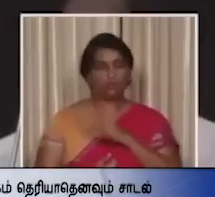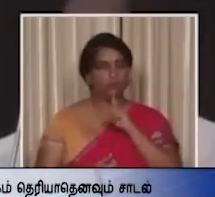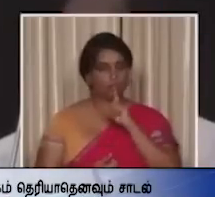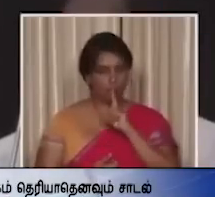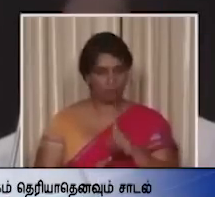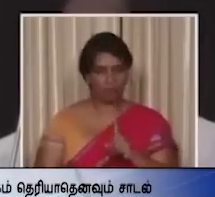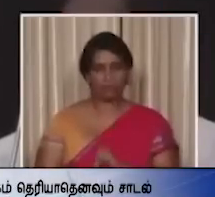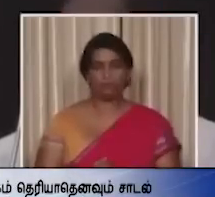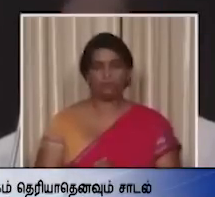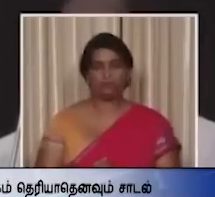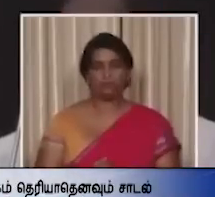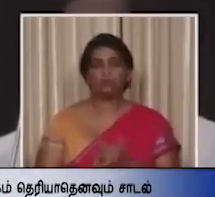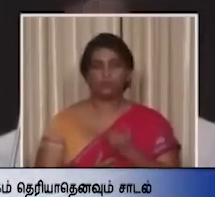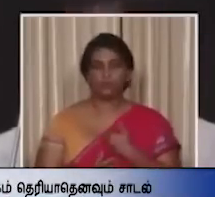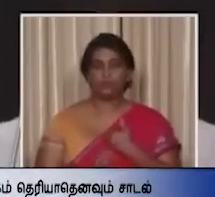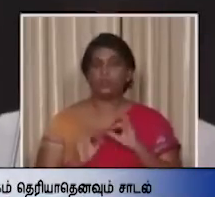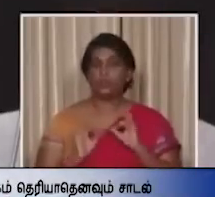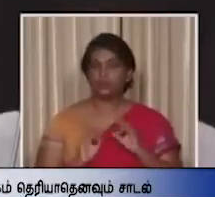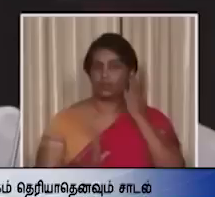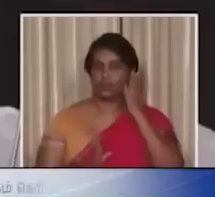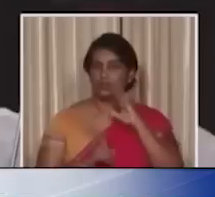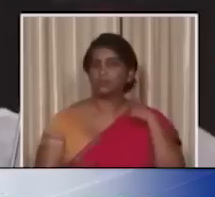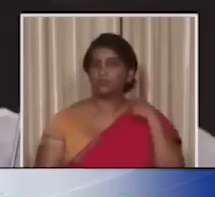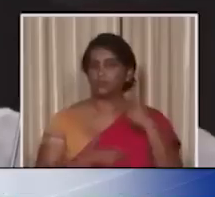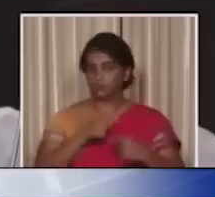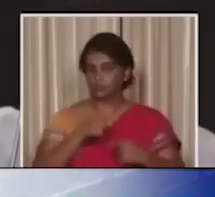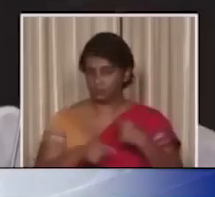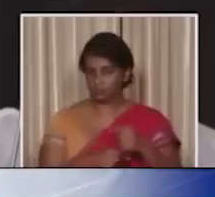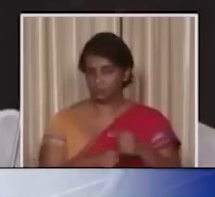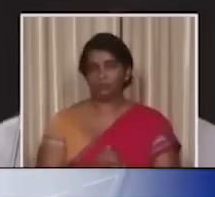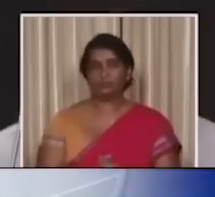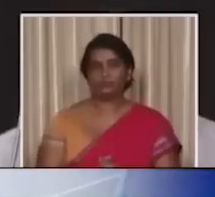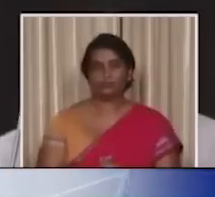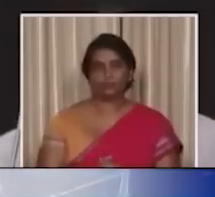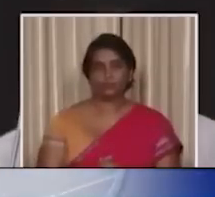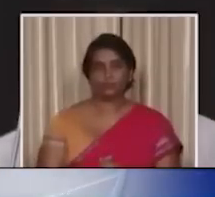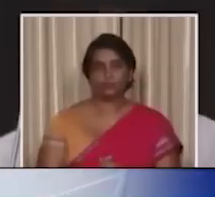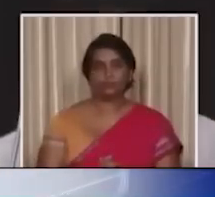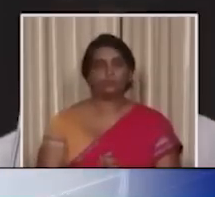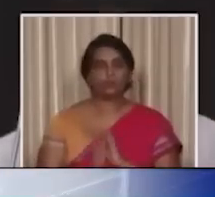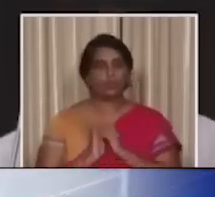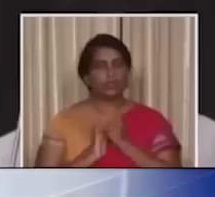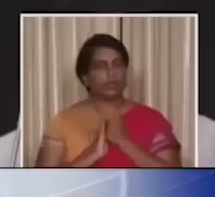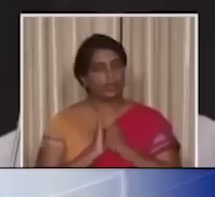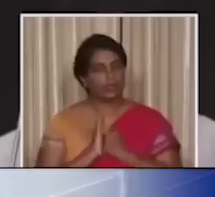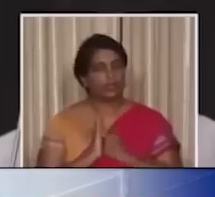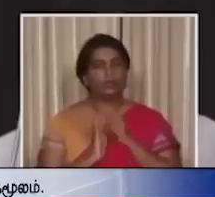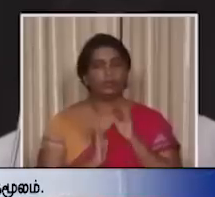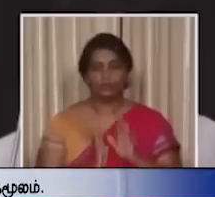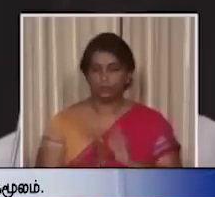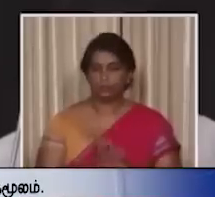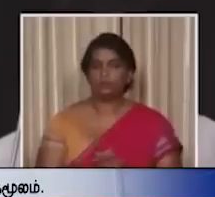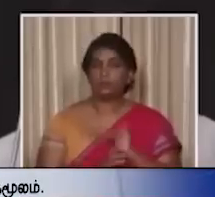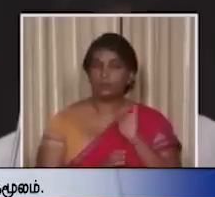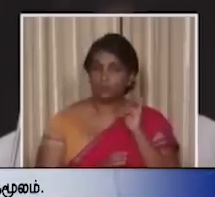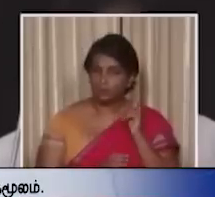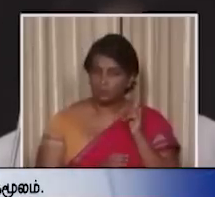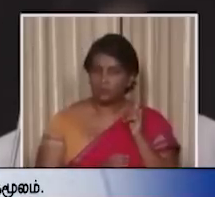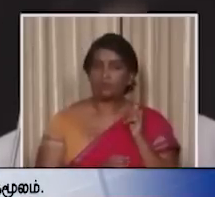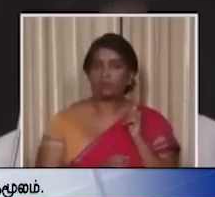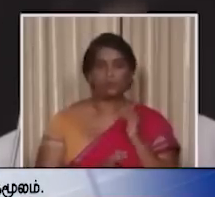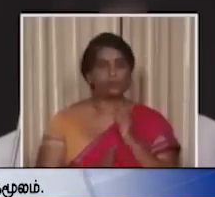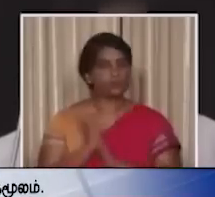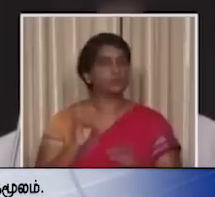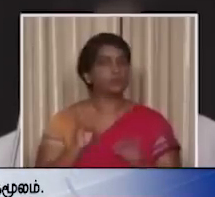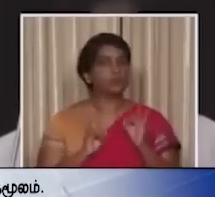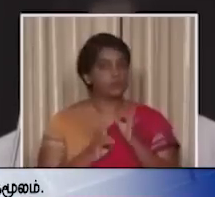ஸ்ரீலங்கா சுகாதாரத்துறையில் ஏற்பட்டுள்ள நெருக்கடிகள் குறித்து எதிர்க்கட்சித் தலைவர் உள்ளிட்ட பல நாடாளுமன்ற உறுப்பினர்கள் கருத்து வெளியிட்டுள்ளனர். கெவி